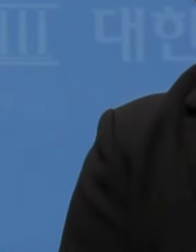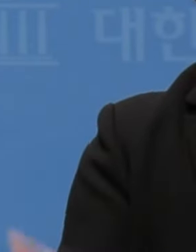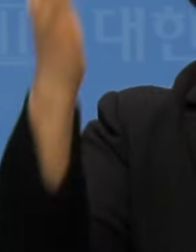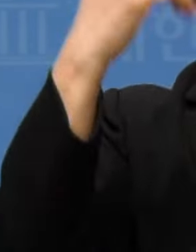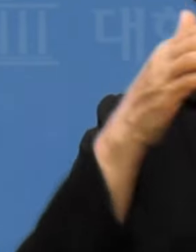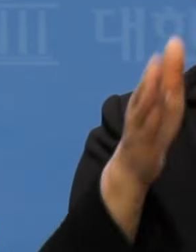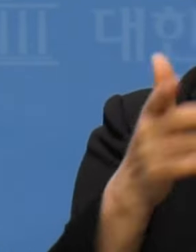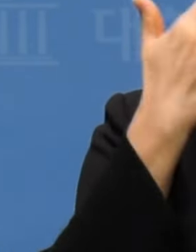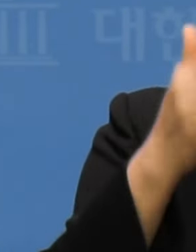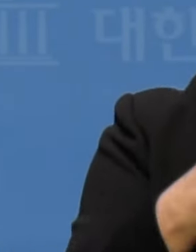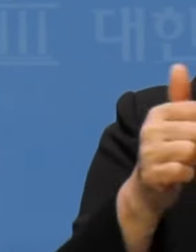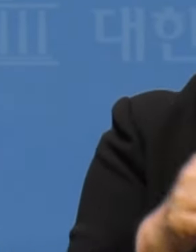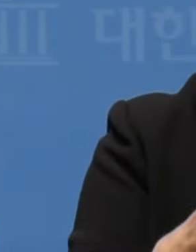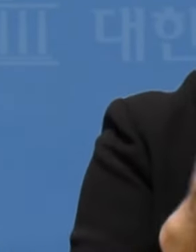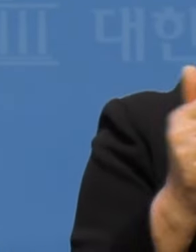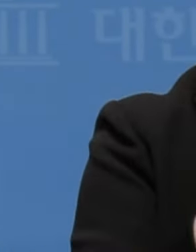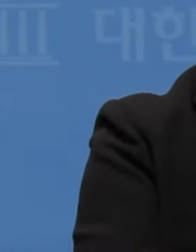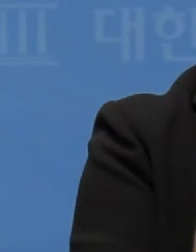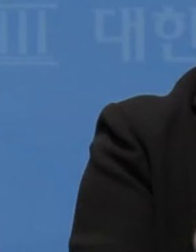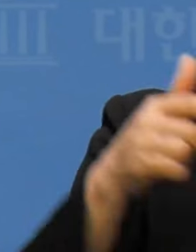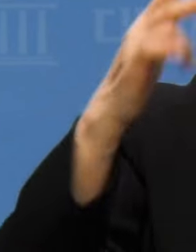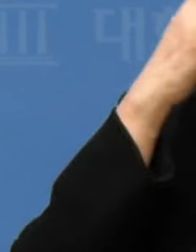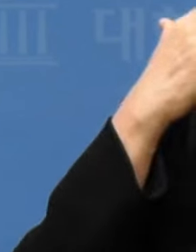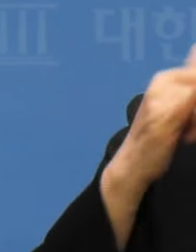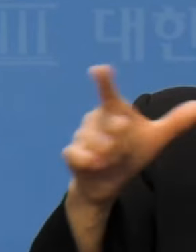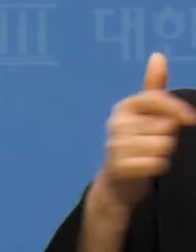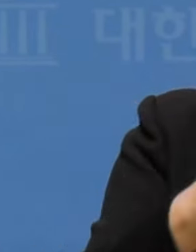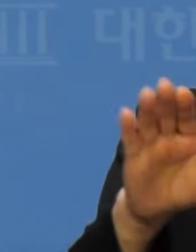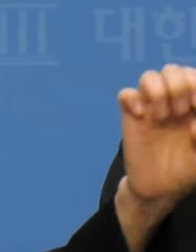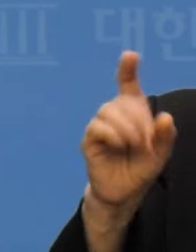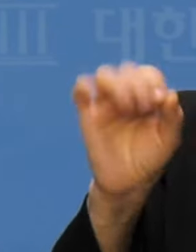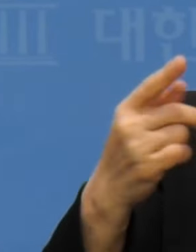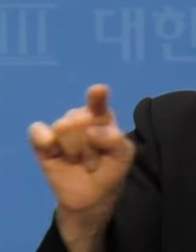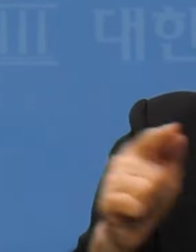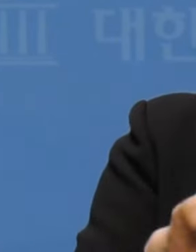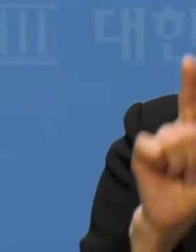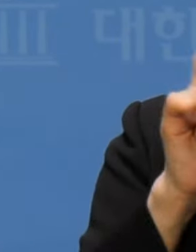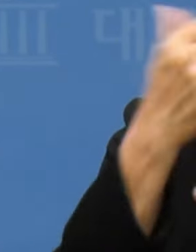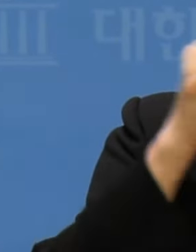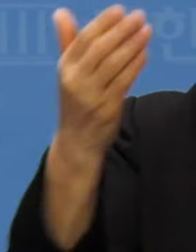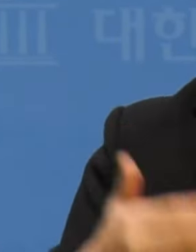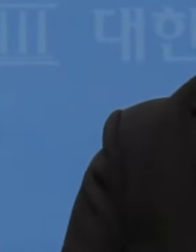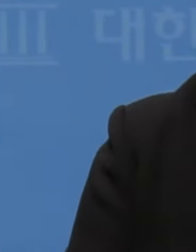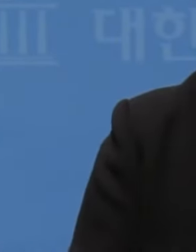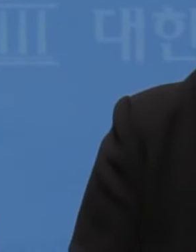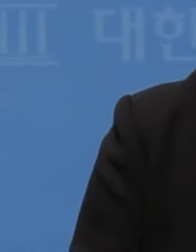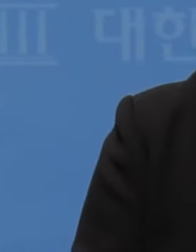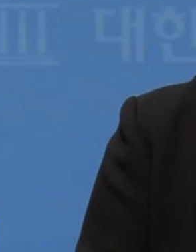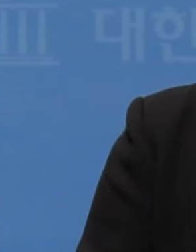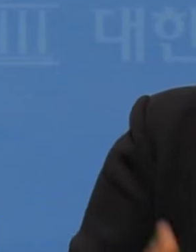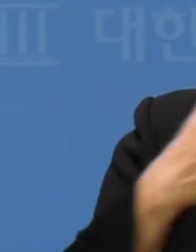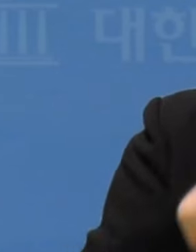한국계 미국 하원 의원들과 캘리포니아 재무장관인 피오나 마도 소개를 받고 왔습니다.